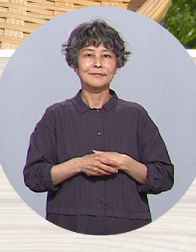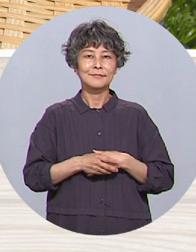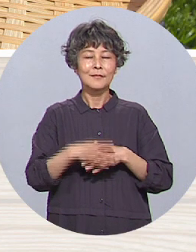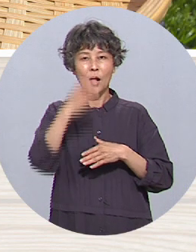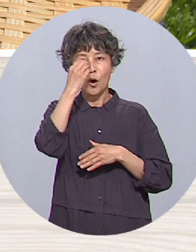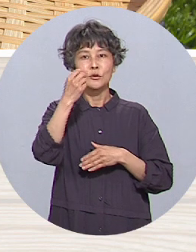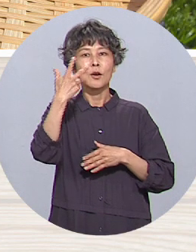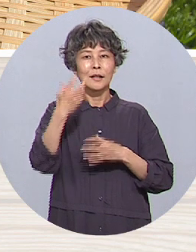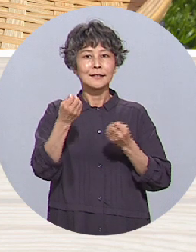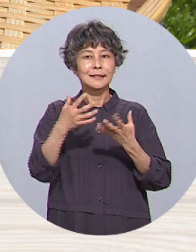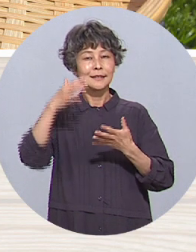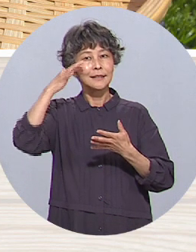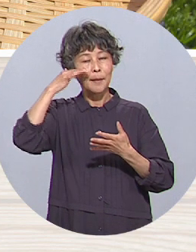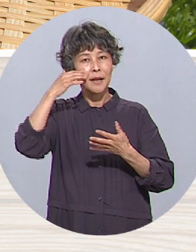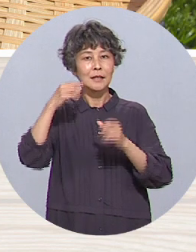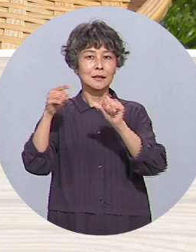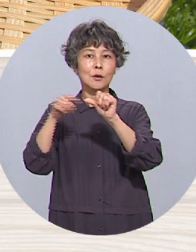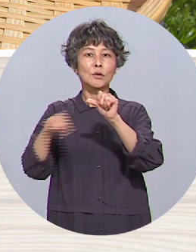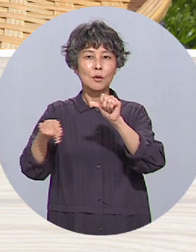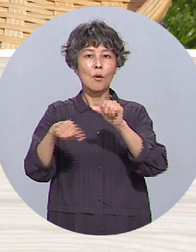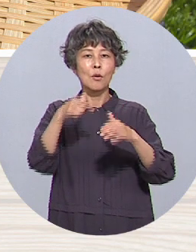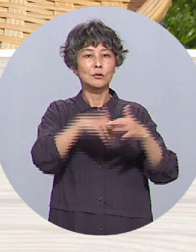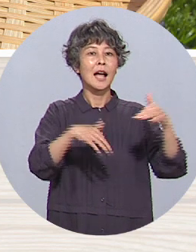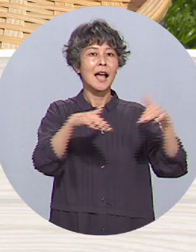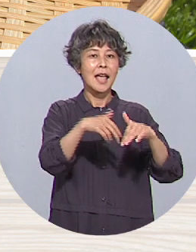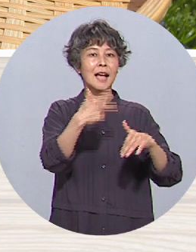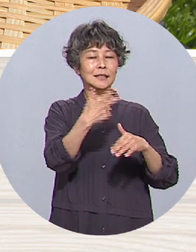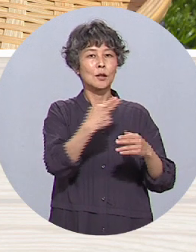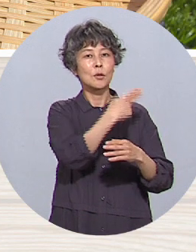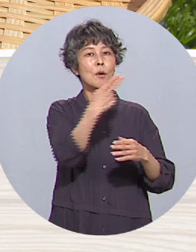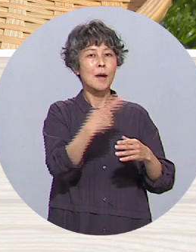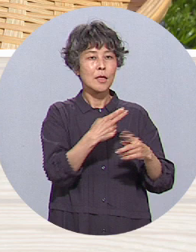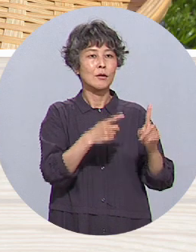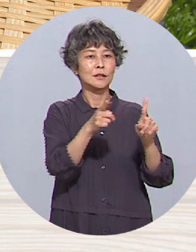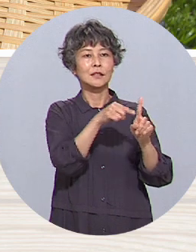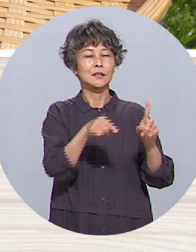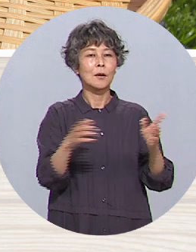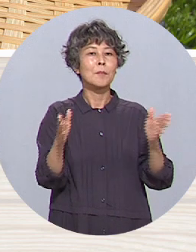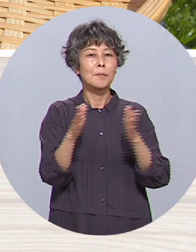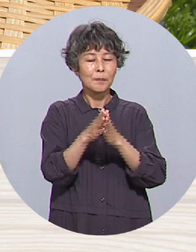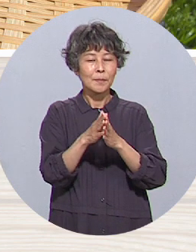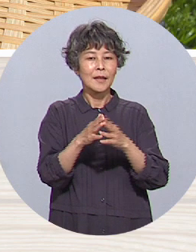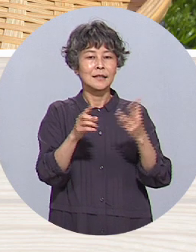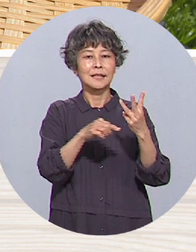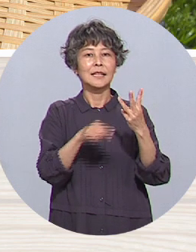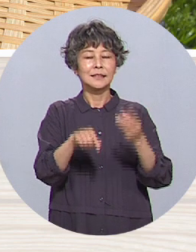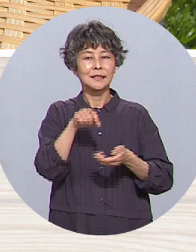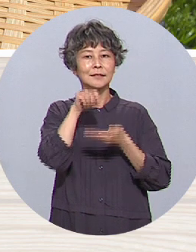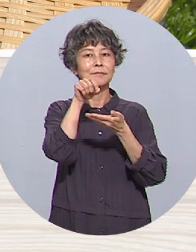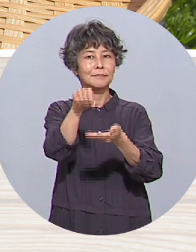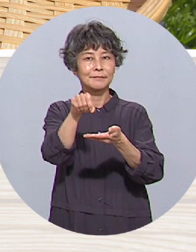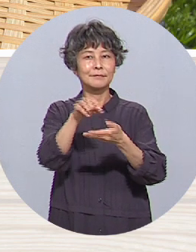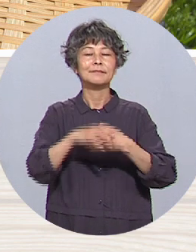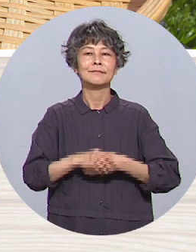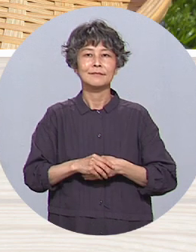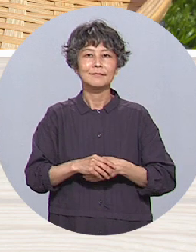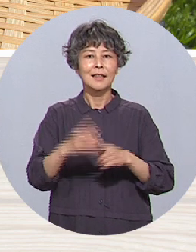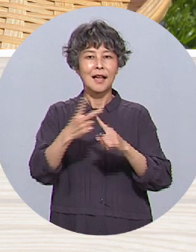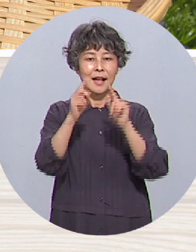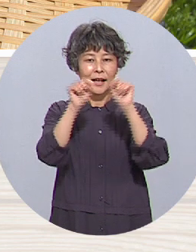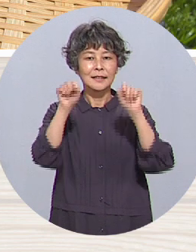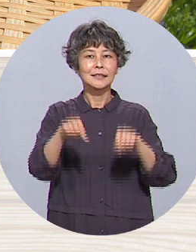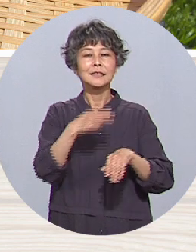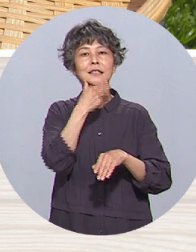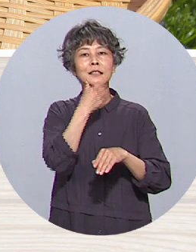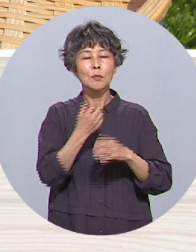本庄市の新玉ねぎ5キロと深谷市のうまかんべ1キロをそれぞれ3人の方にプレゼントします。はがきに